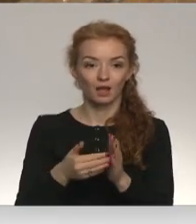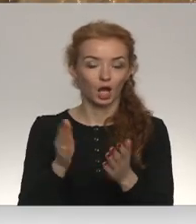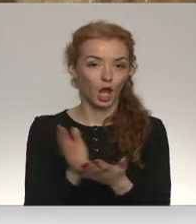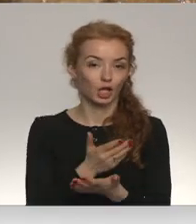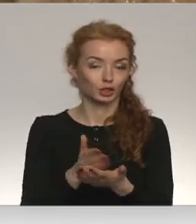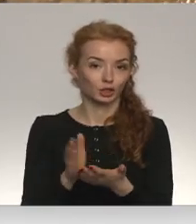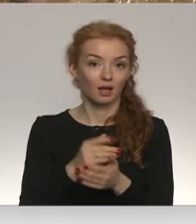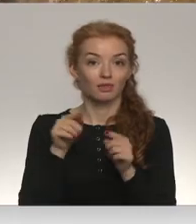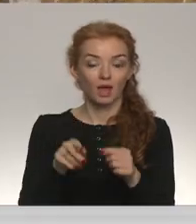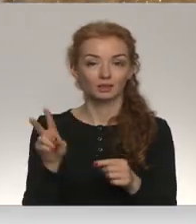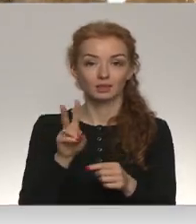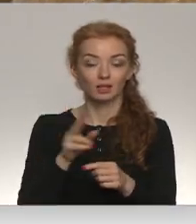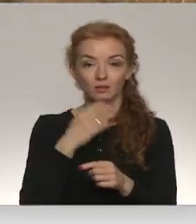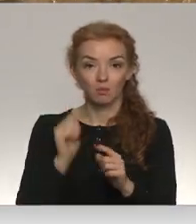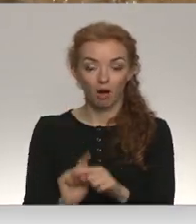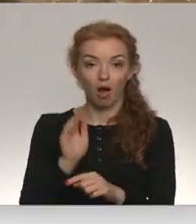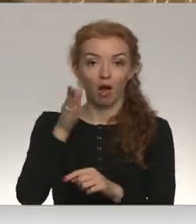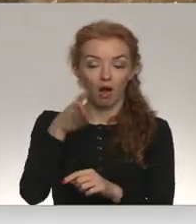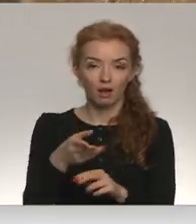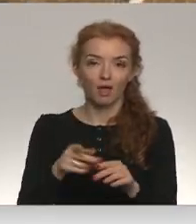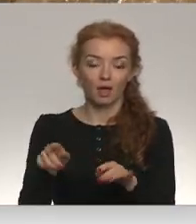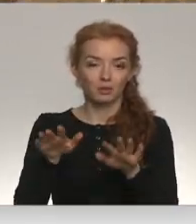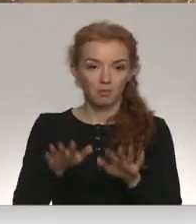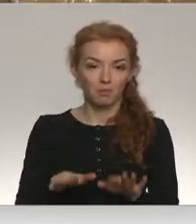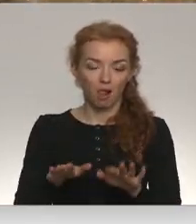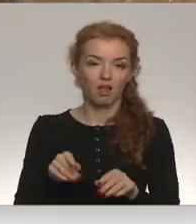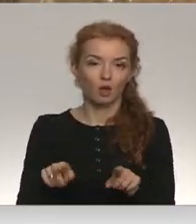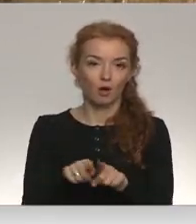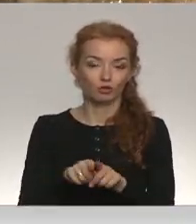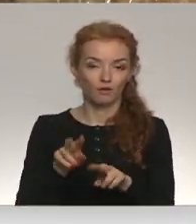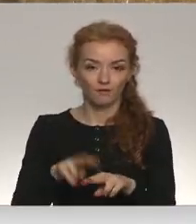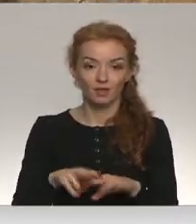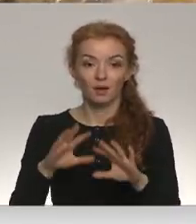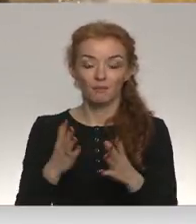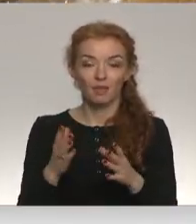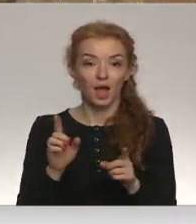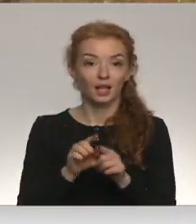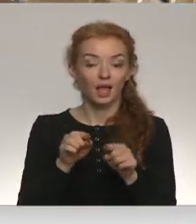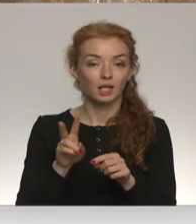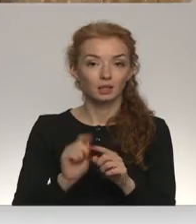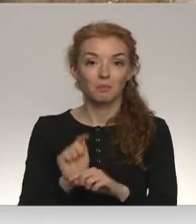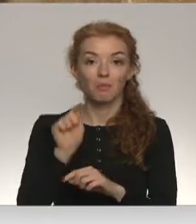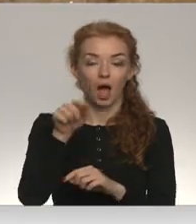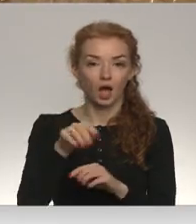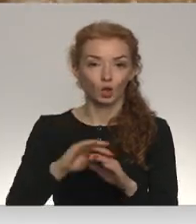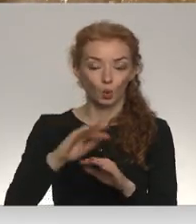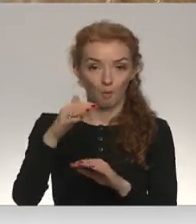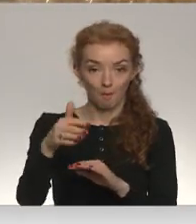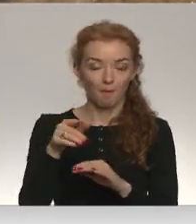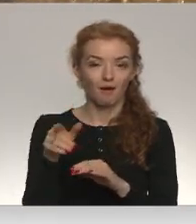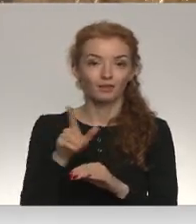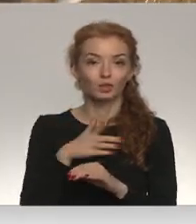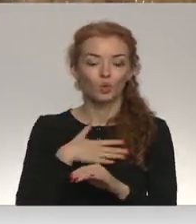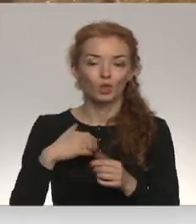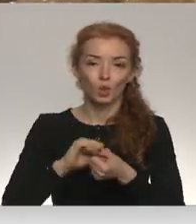netika pāri rumbai, tās bija spiestas nārstot kaut kur vietā, kas viņam varbūt nepatīk, tas ir viens. Bet arī tās, kas tika pāri rumbai, cik ļoti viņas